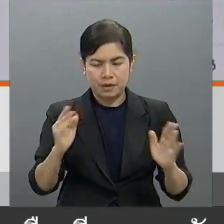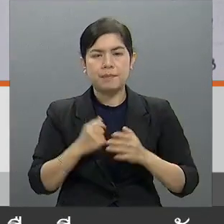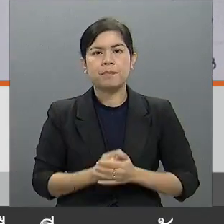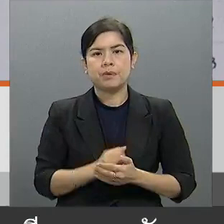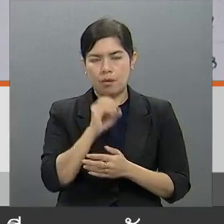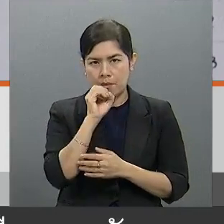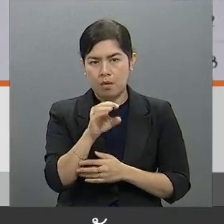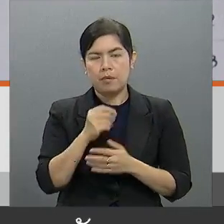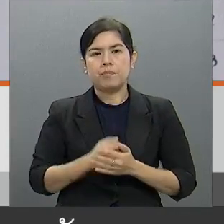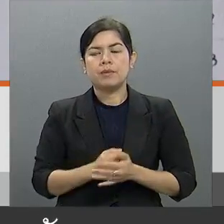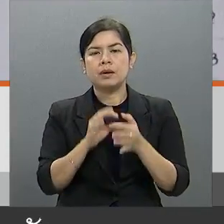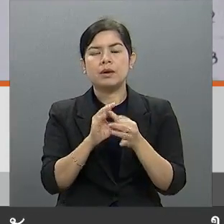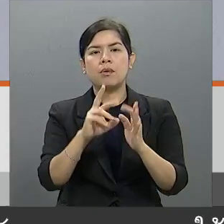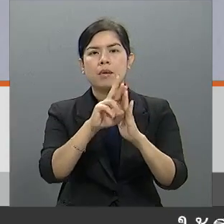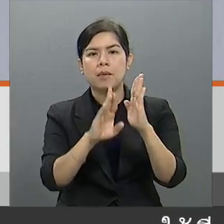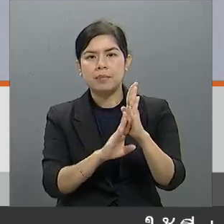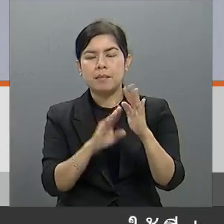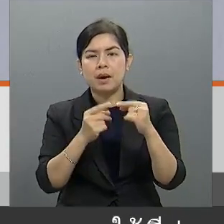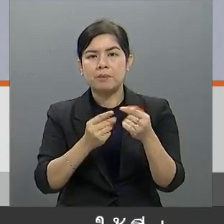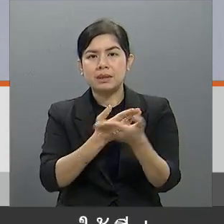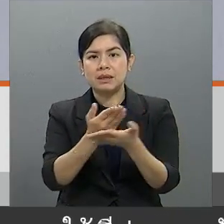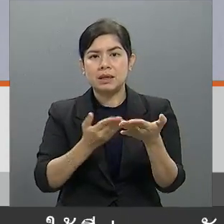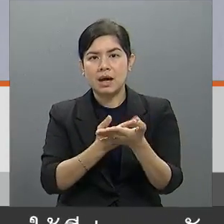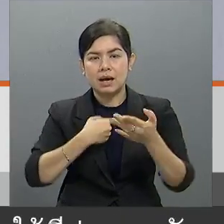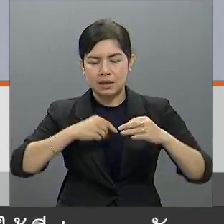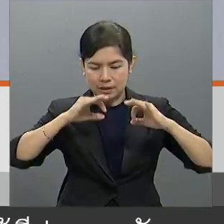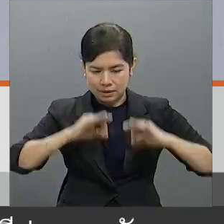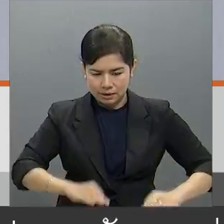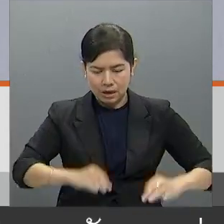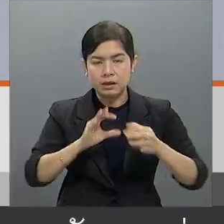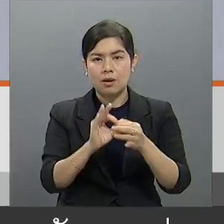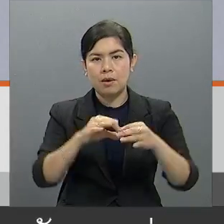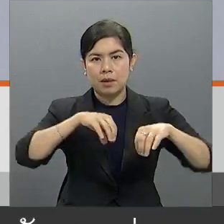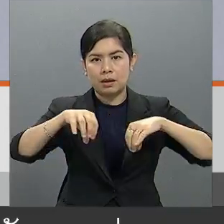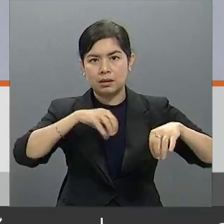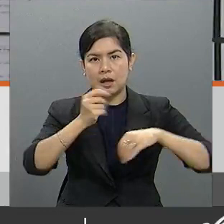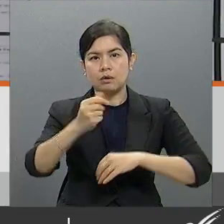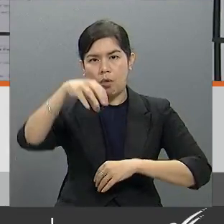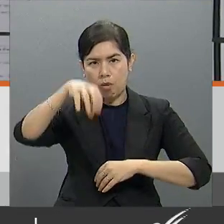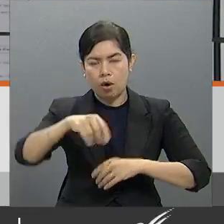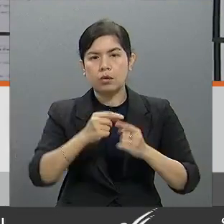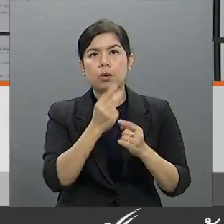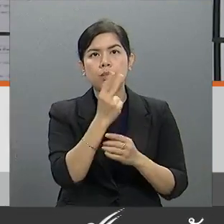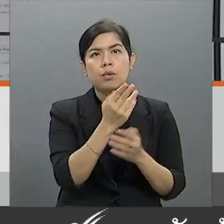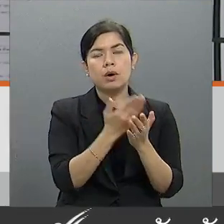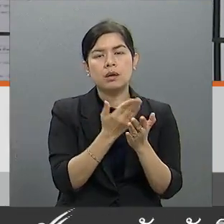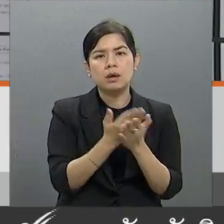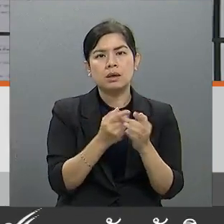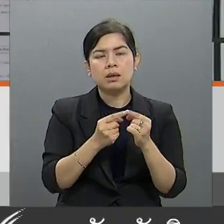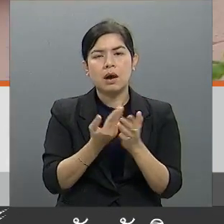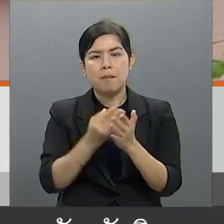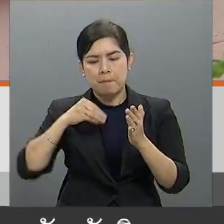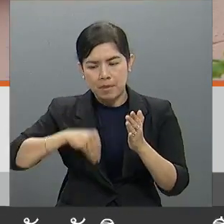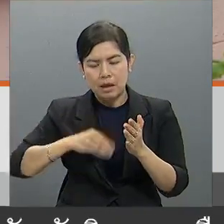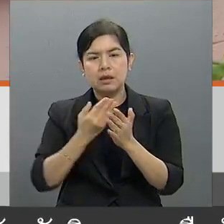หลักเกณฑ์พิจารณาการตัดสินใจในการบริหารจัดการองค์กรที่จะต้องดูจากกำไรขาดทุนรวมถึงประสิทธิภ